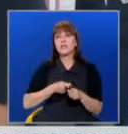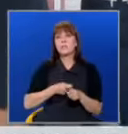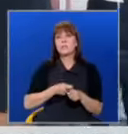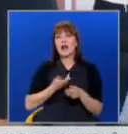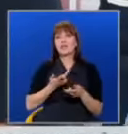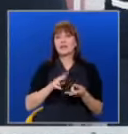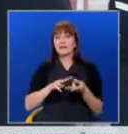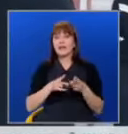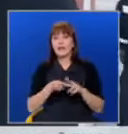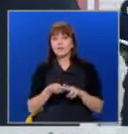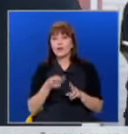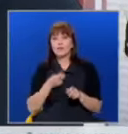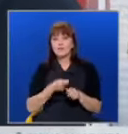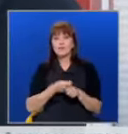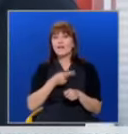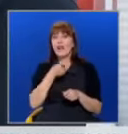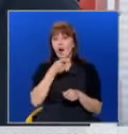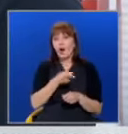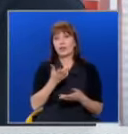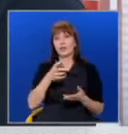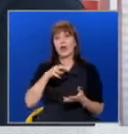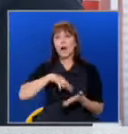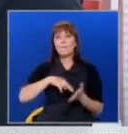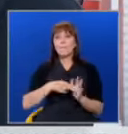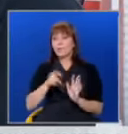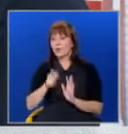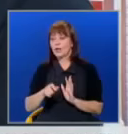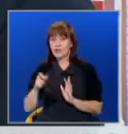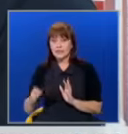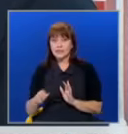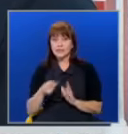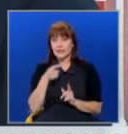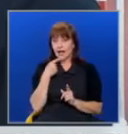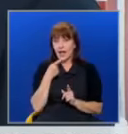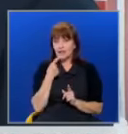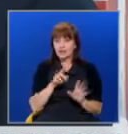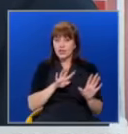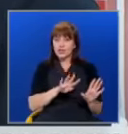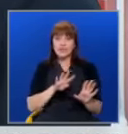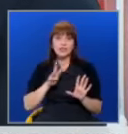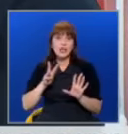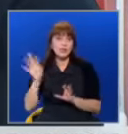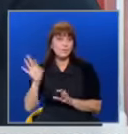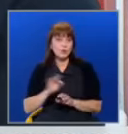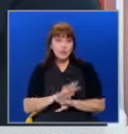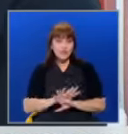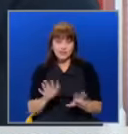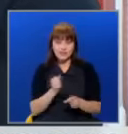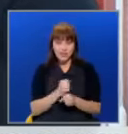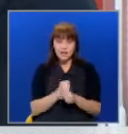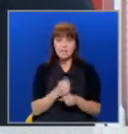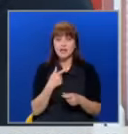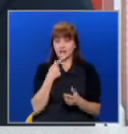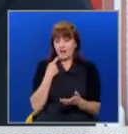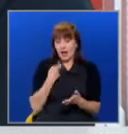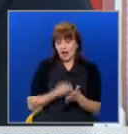И политици обявиха, че тя е завършена на 98%. Затова твърдиме, че отново сме заложници и на нас не